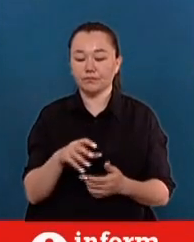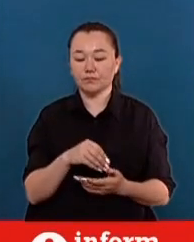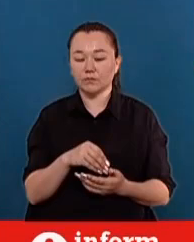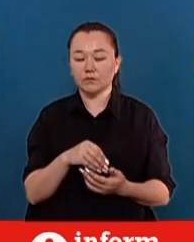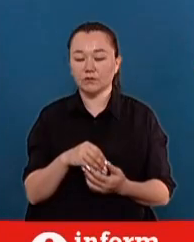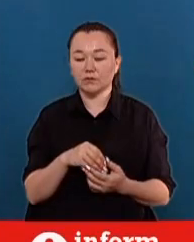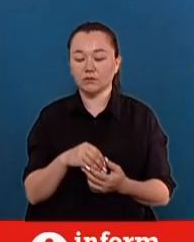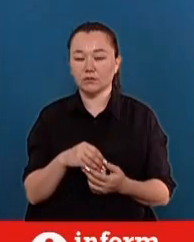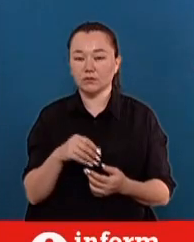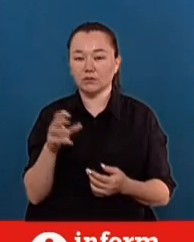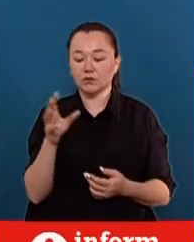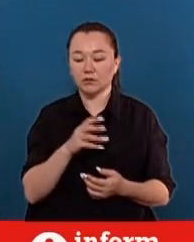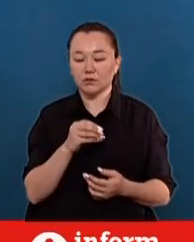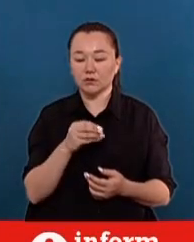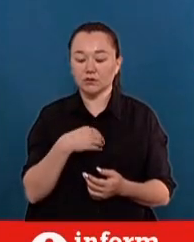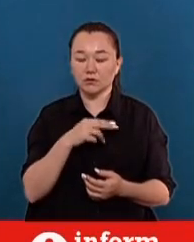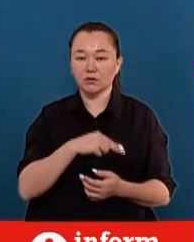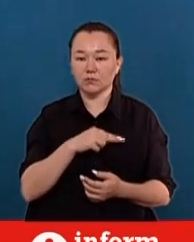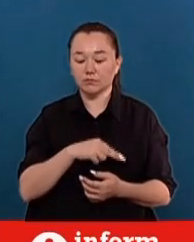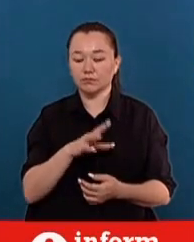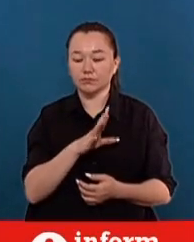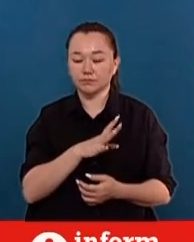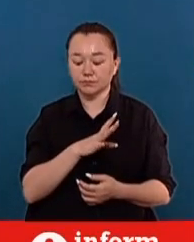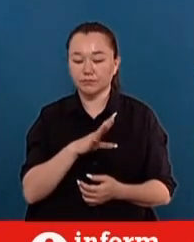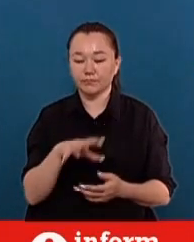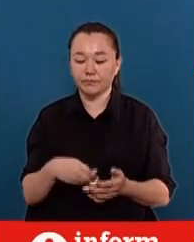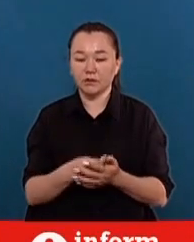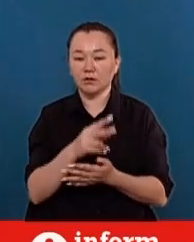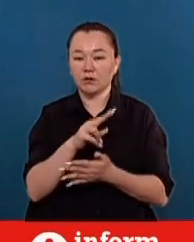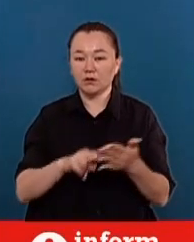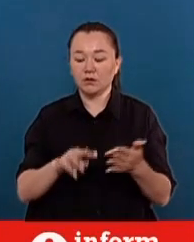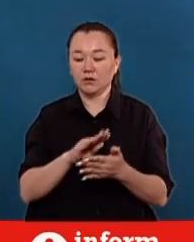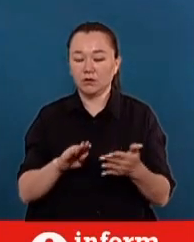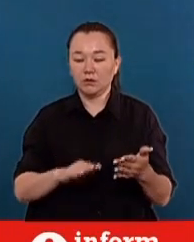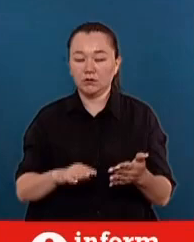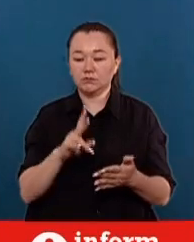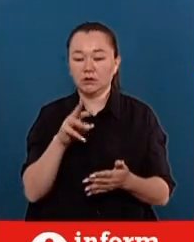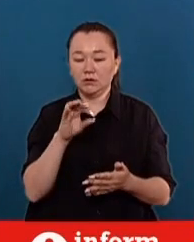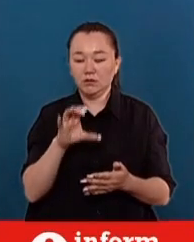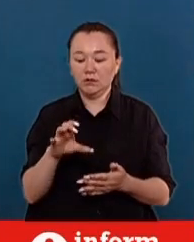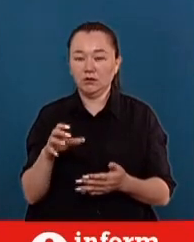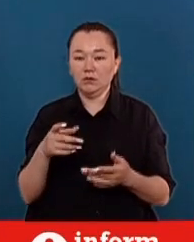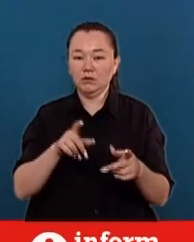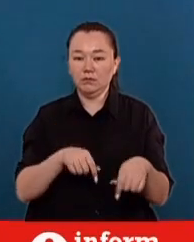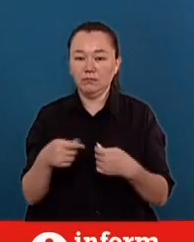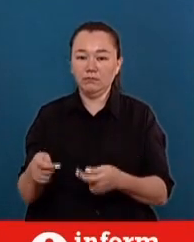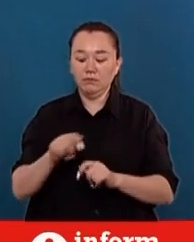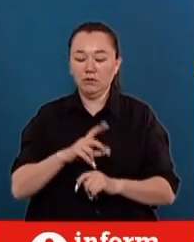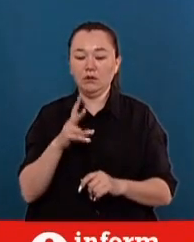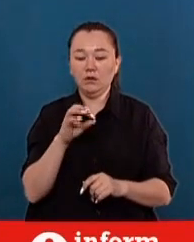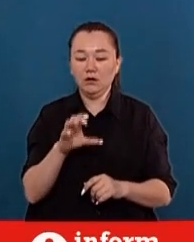ол сенімхат арқылы мен жұмыс жасағанмын. Сенімхатта нотарис берілген. Ал нотаристер мен